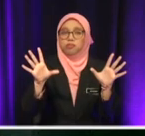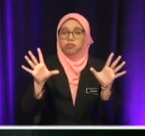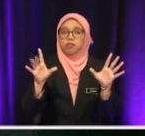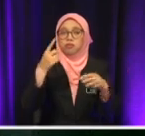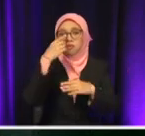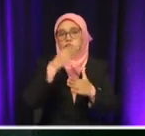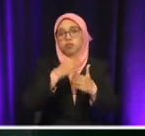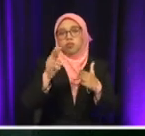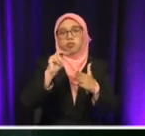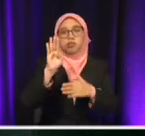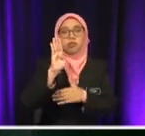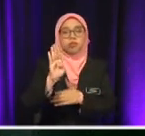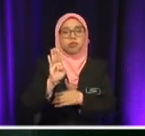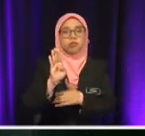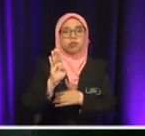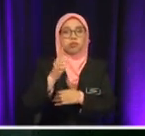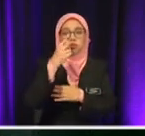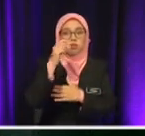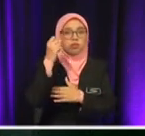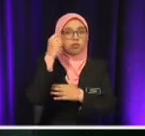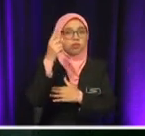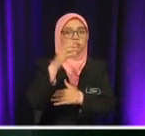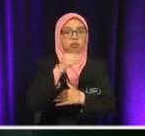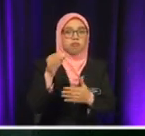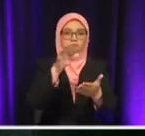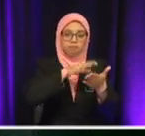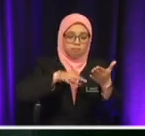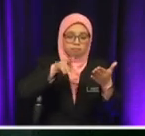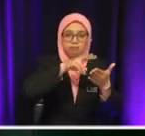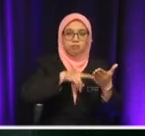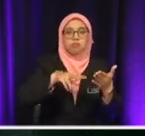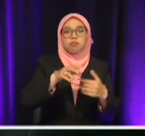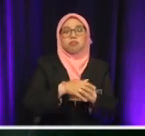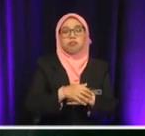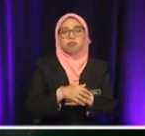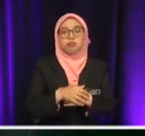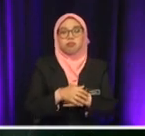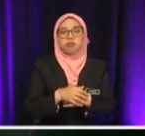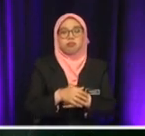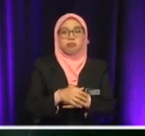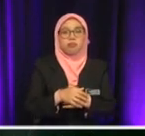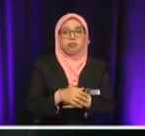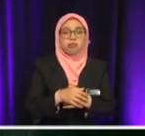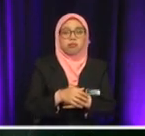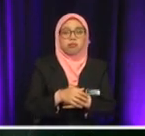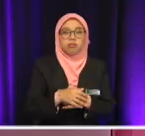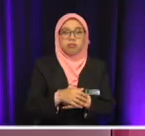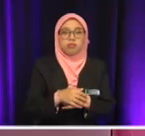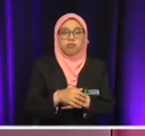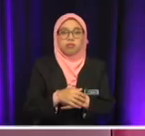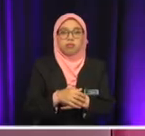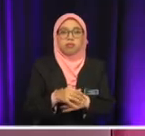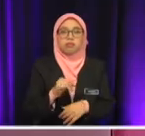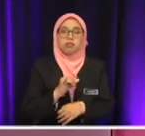B iaitu memahami dan analisis. Cikgu, boleh dapatkan sedikit rumusan daripada Cikgu mengenai percutaan kita hari ini, Cikgu? Okey, saya ni sebenarnya